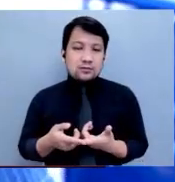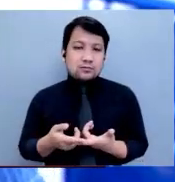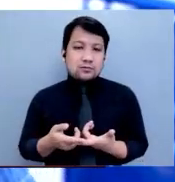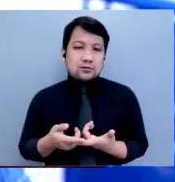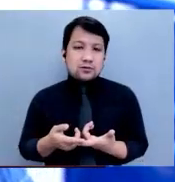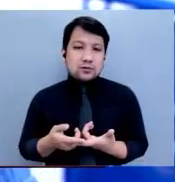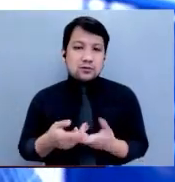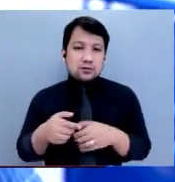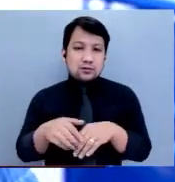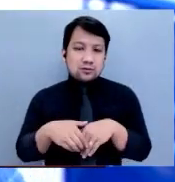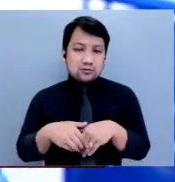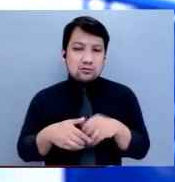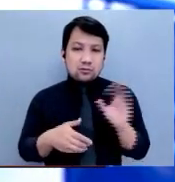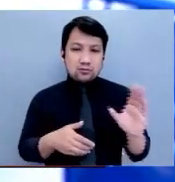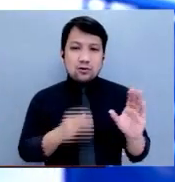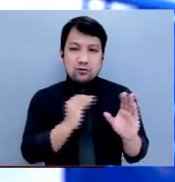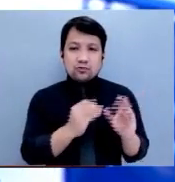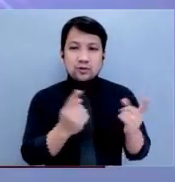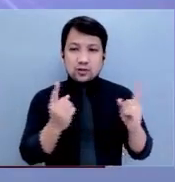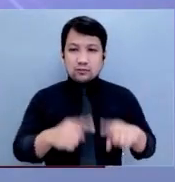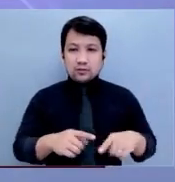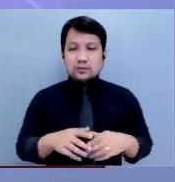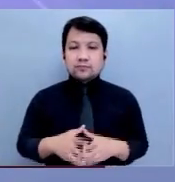nagkataon po na ganun ang nangyari.